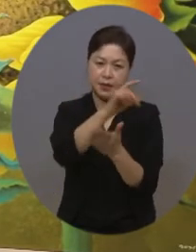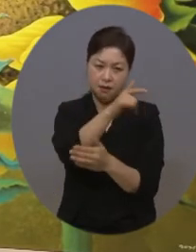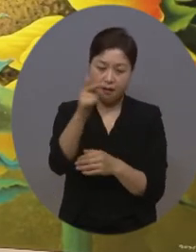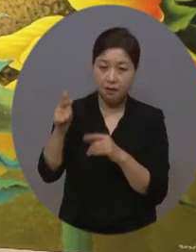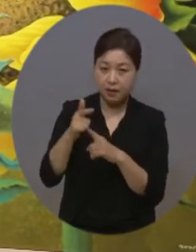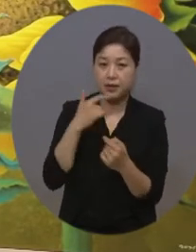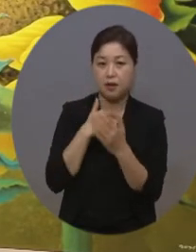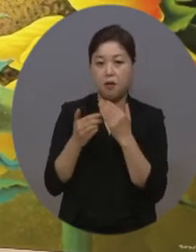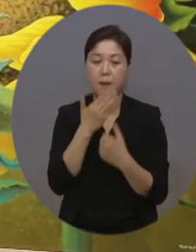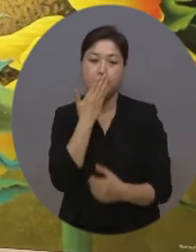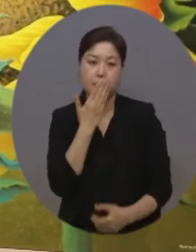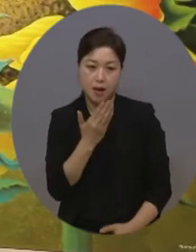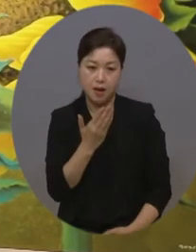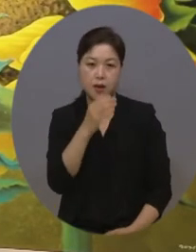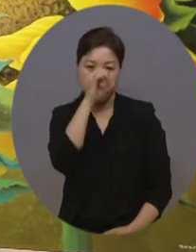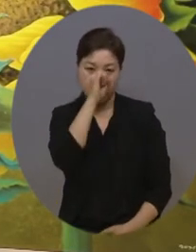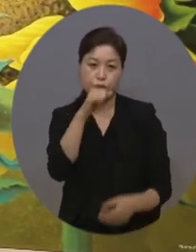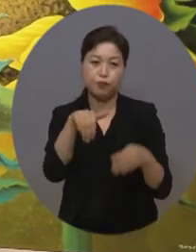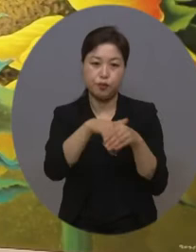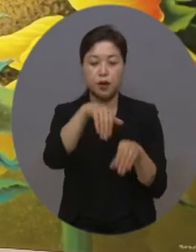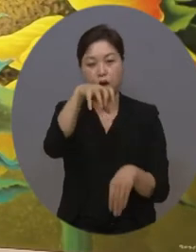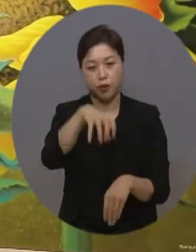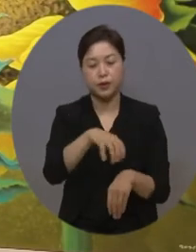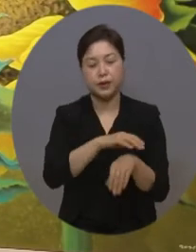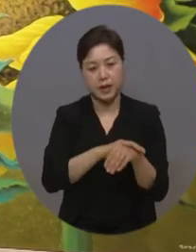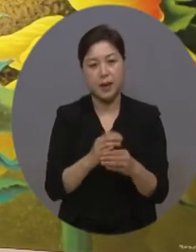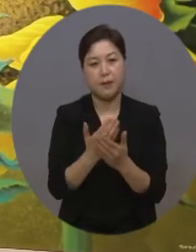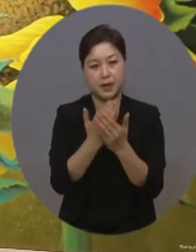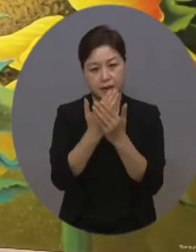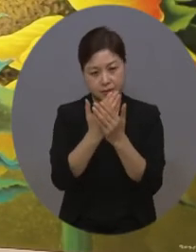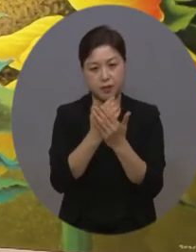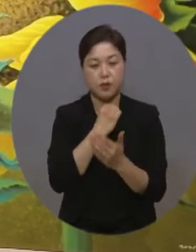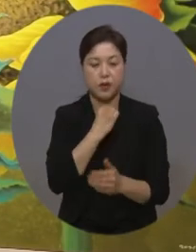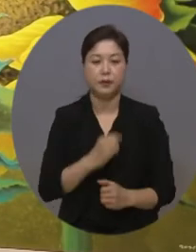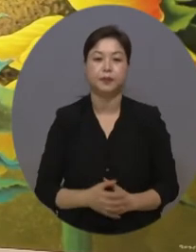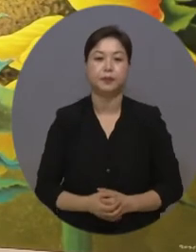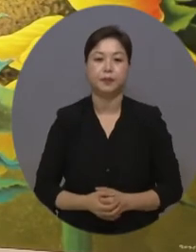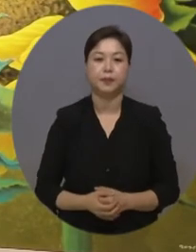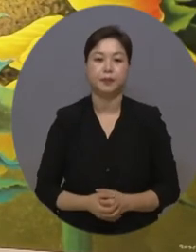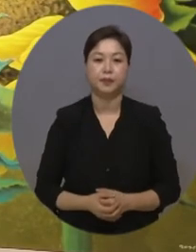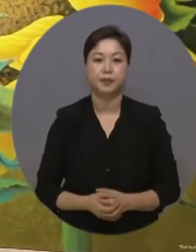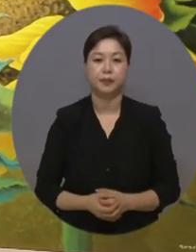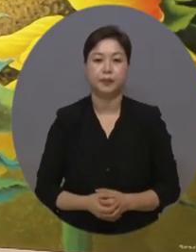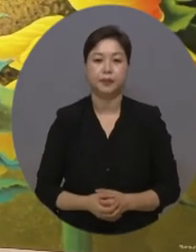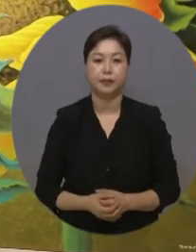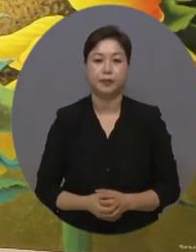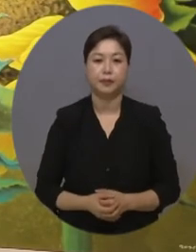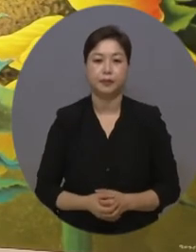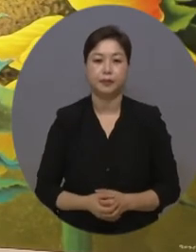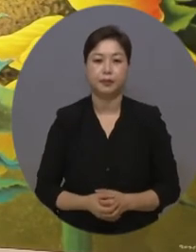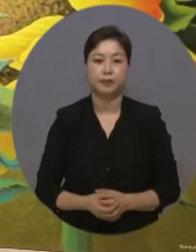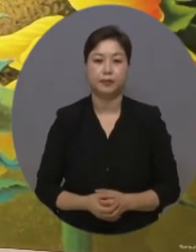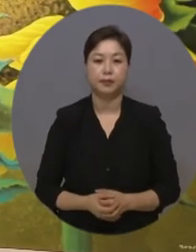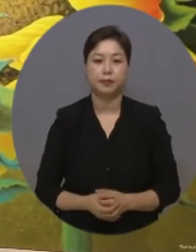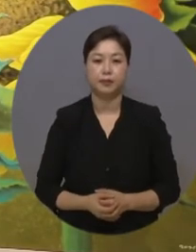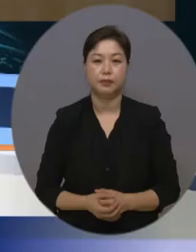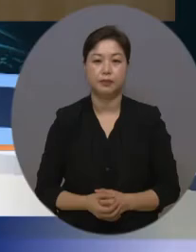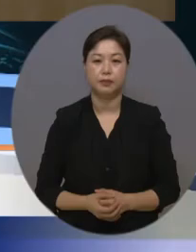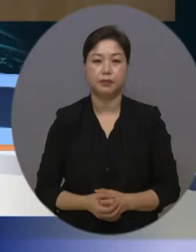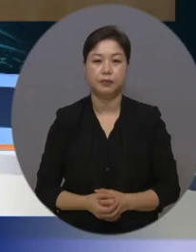접할 수 있는 참신한 문화 공간으로 자리매김할 수 있길 기대해 봅니다. 복지TV 뉴스 이소연입니다.